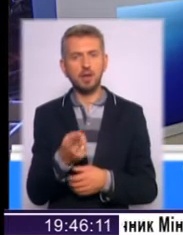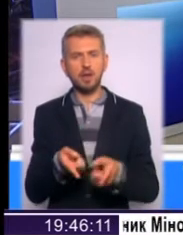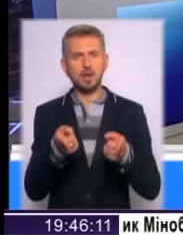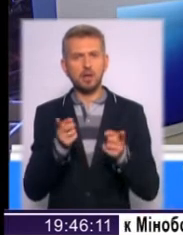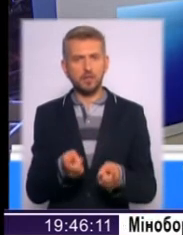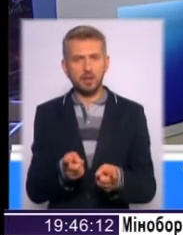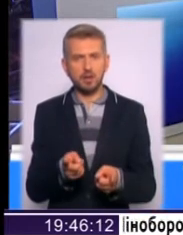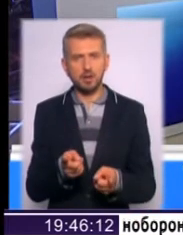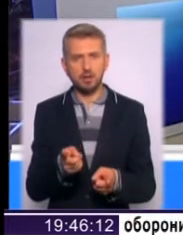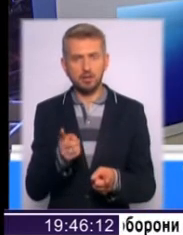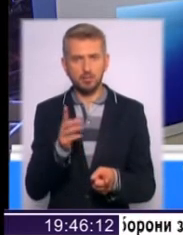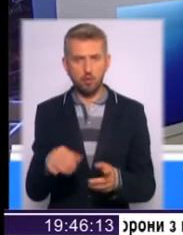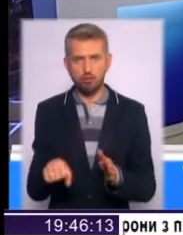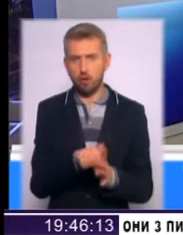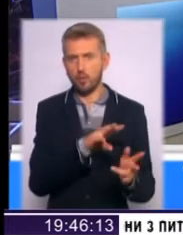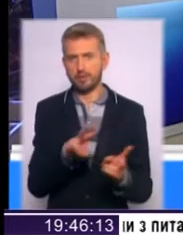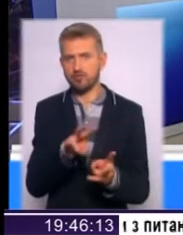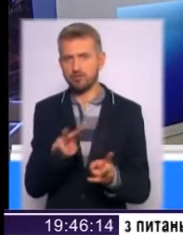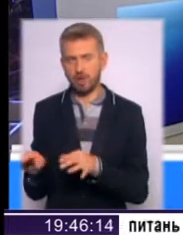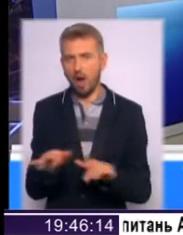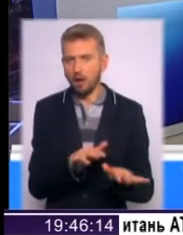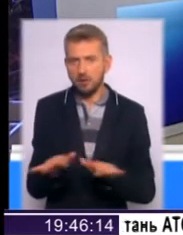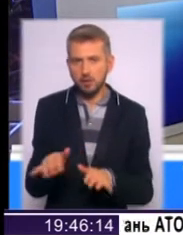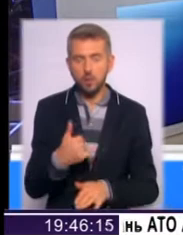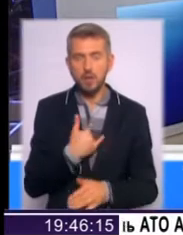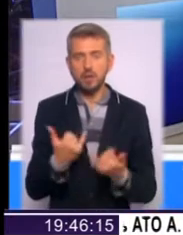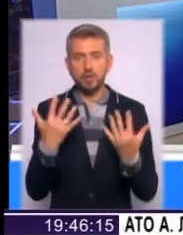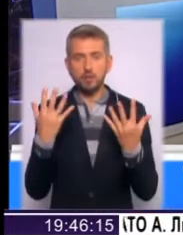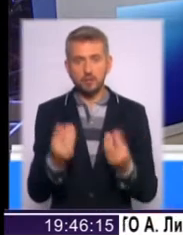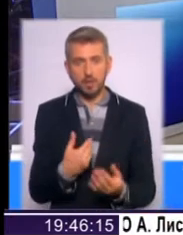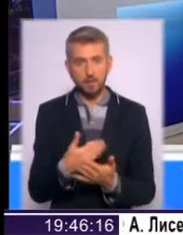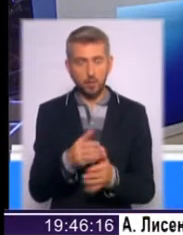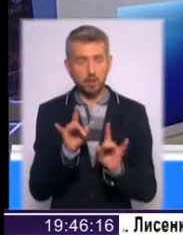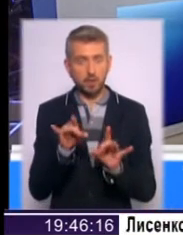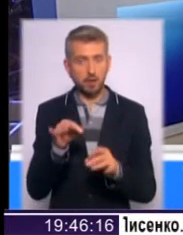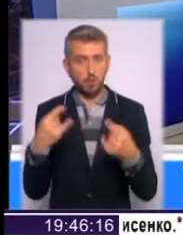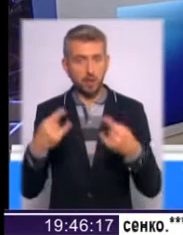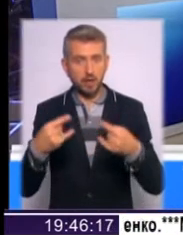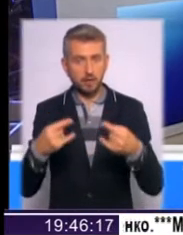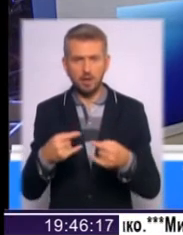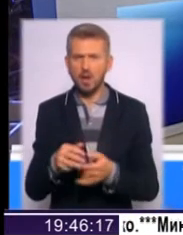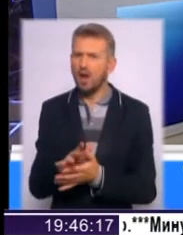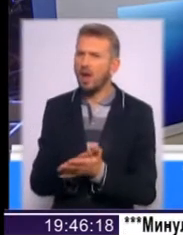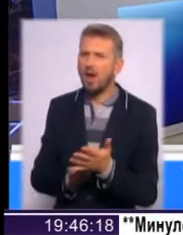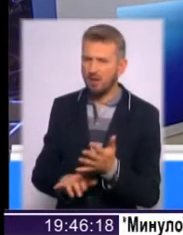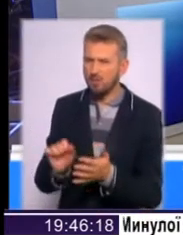действительно дойдет до террористических актов. У нас на сегодняшний день, вот рассказали по телевизору... Извините, а можно